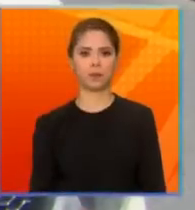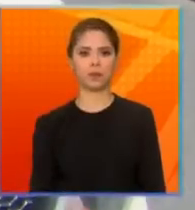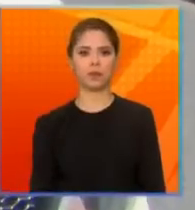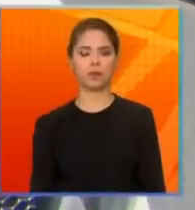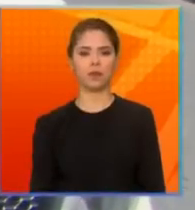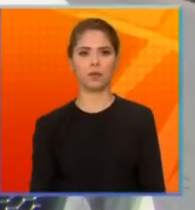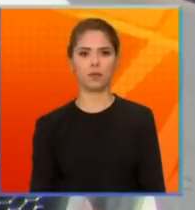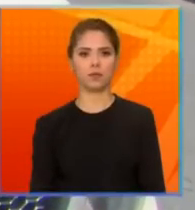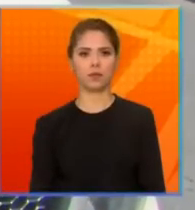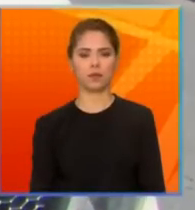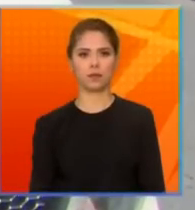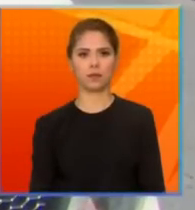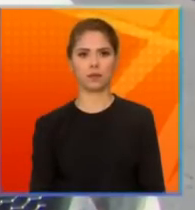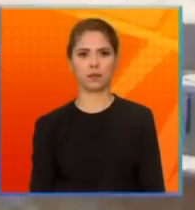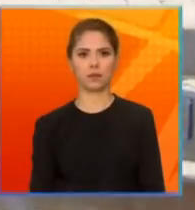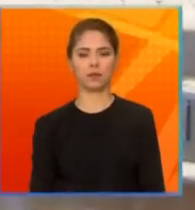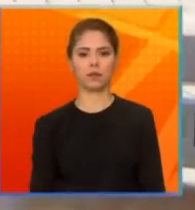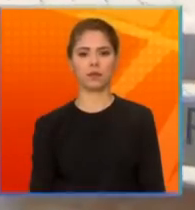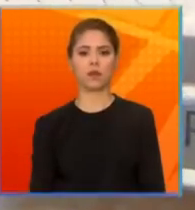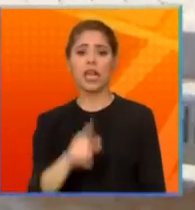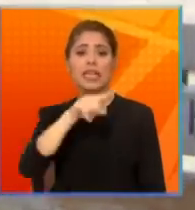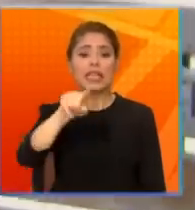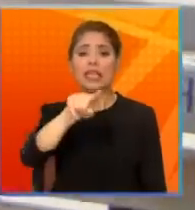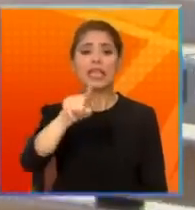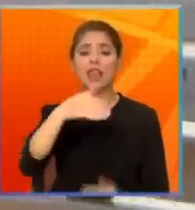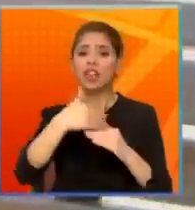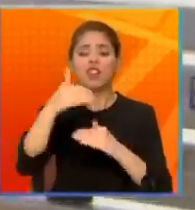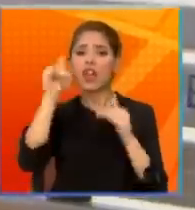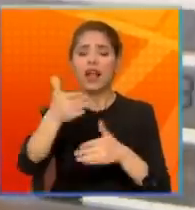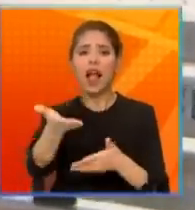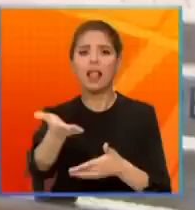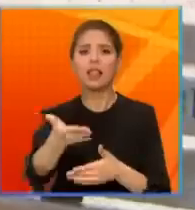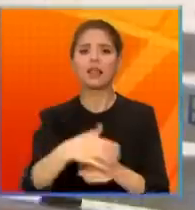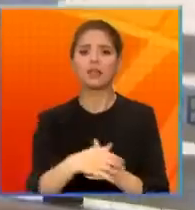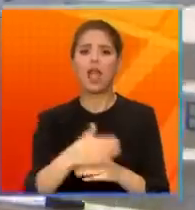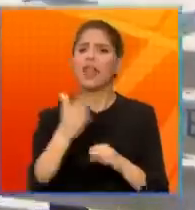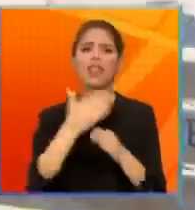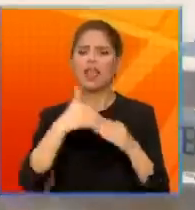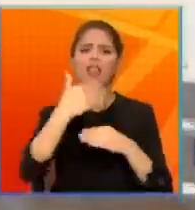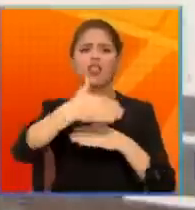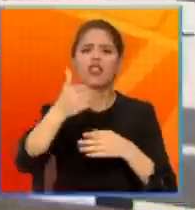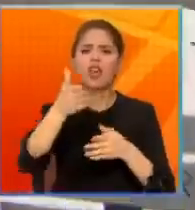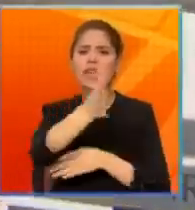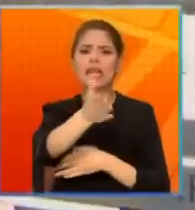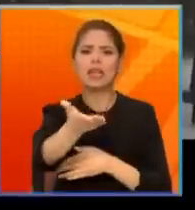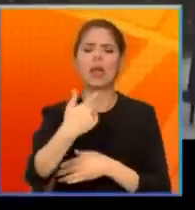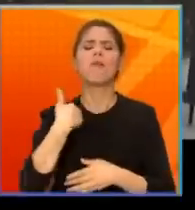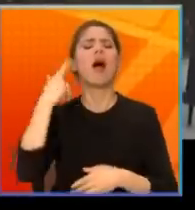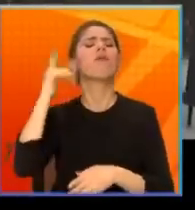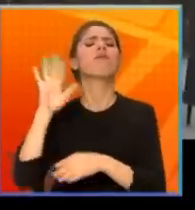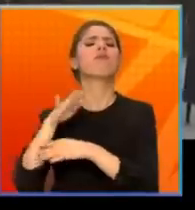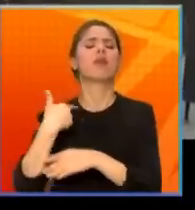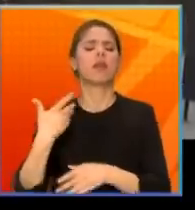Lütfen zaruri olmadıkça sokağa çıkmayalım. Siz dışarıdasınız. Evet. Neden çıktınız? Umursamadığım için.